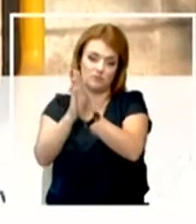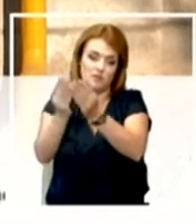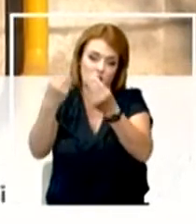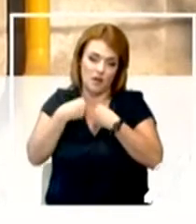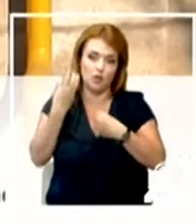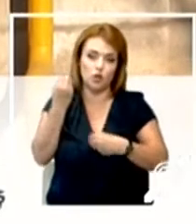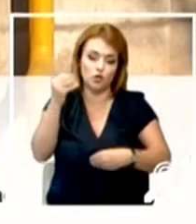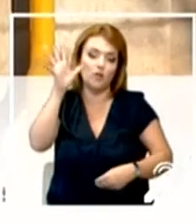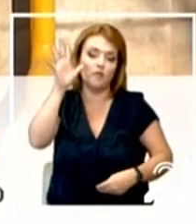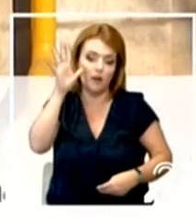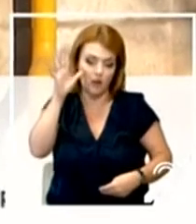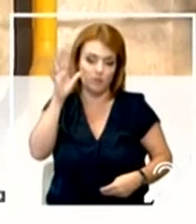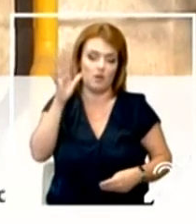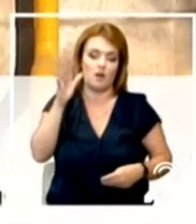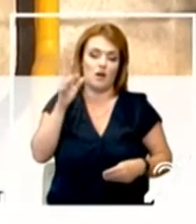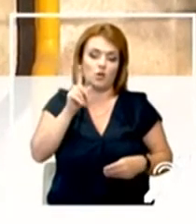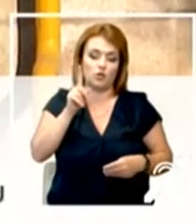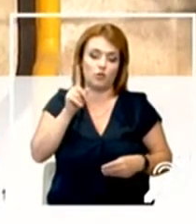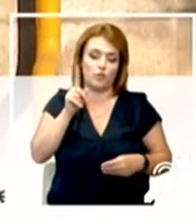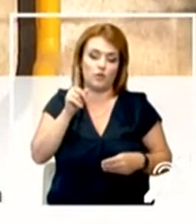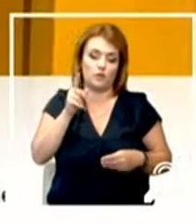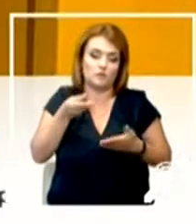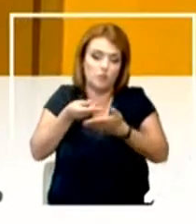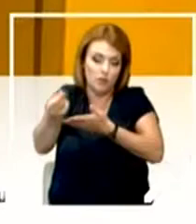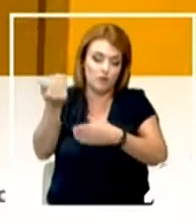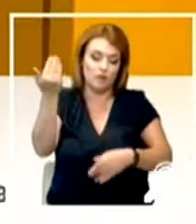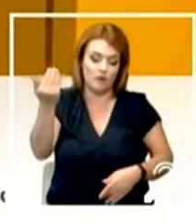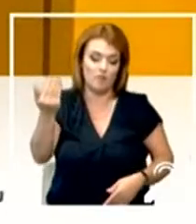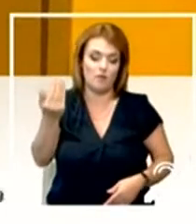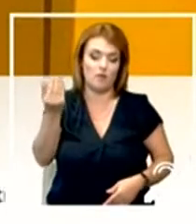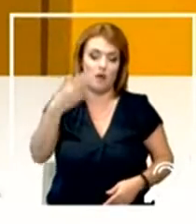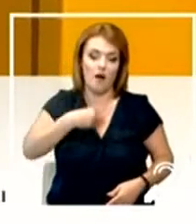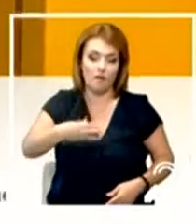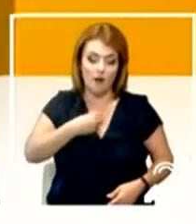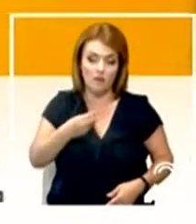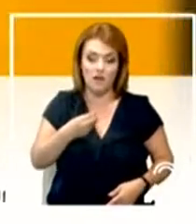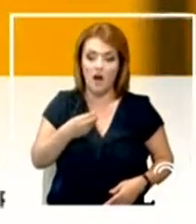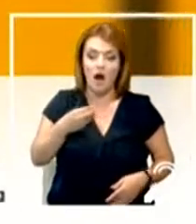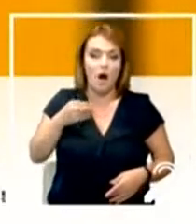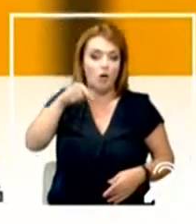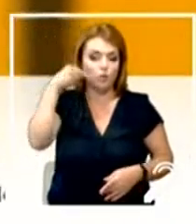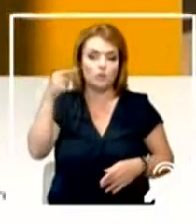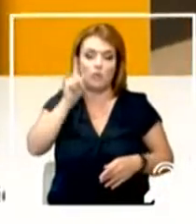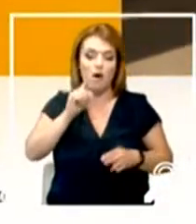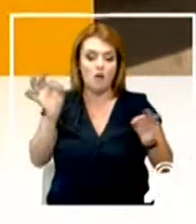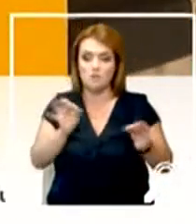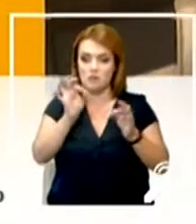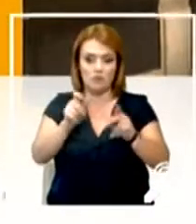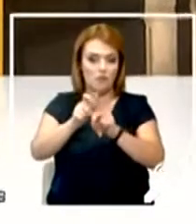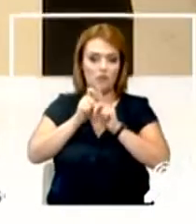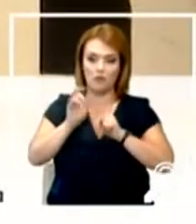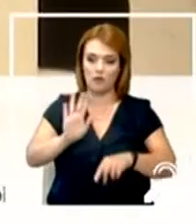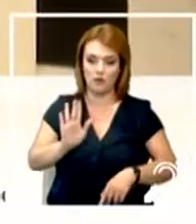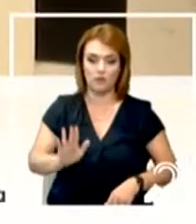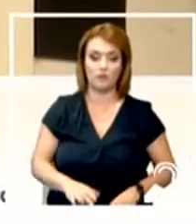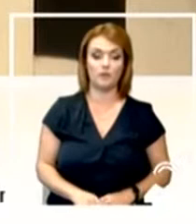logică economică. Dar, repet, deci Gazprom nu este o societate economică, o societate comercială pură. Gazprom este un alt pentru